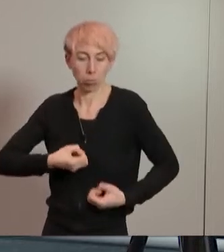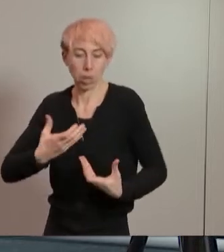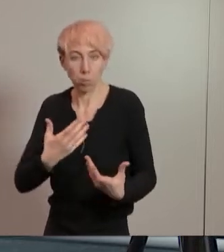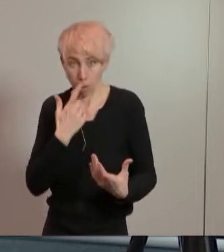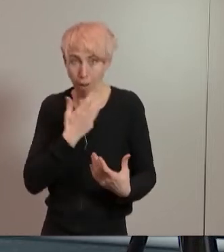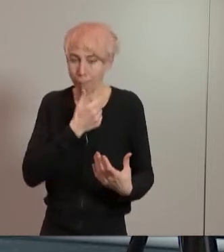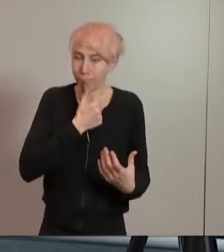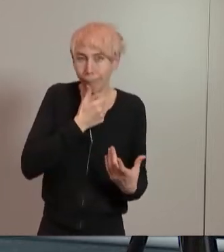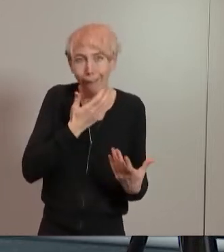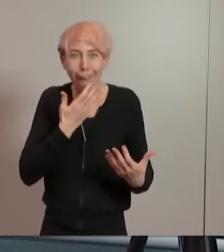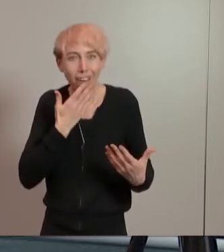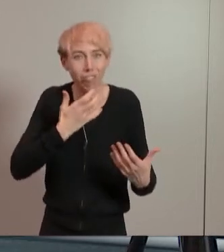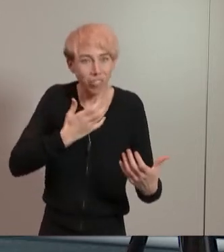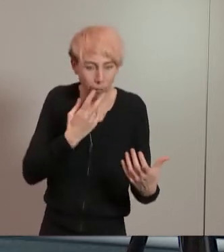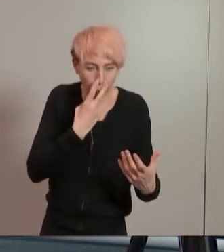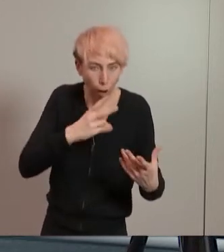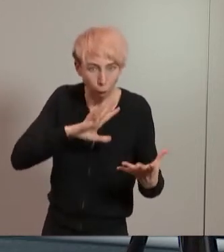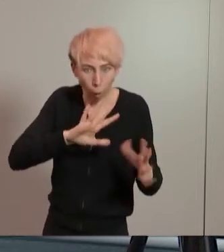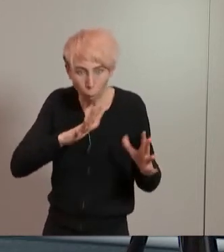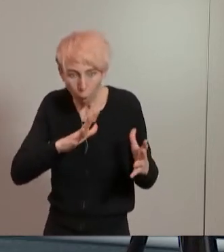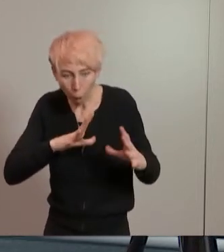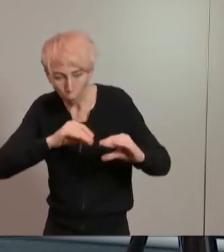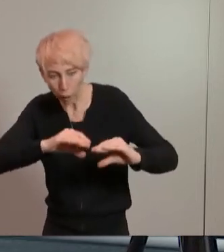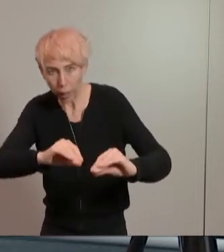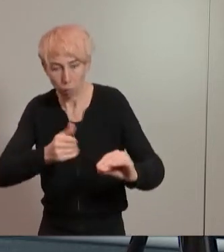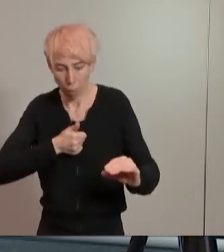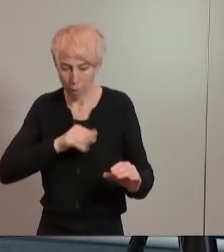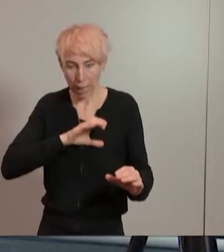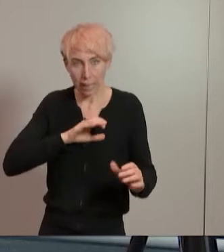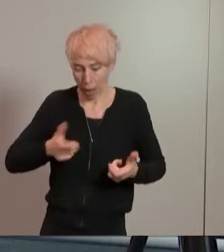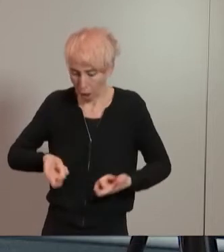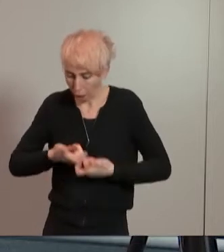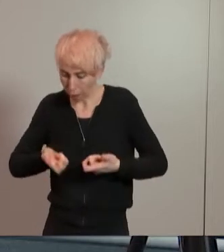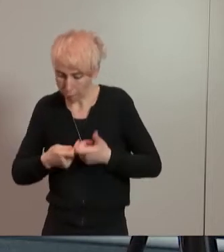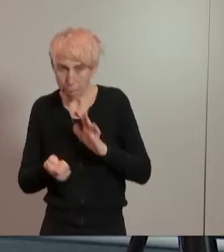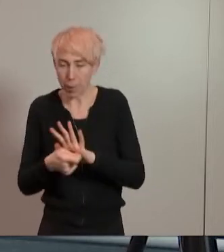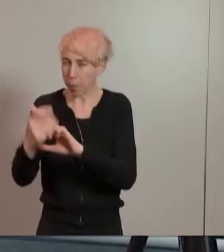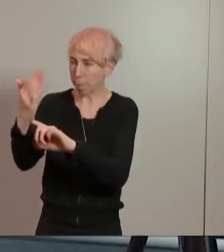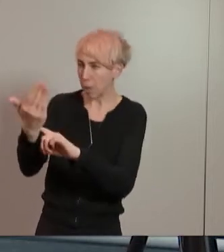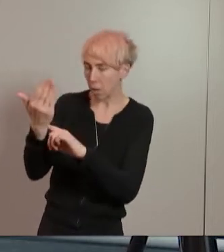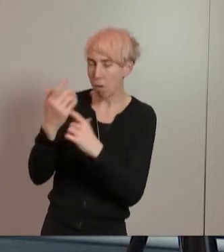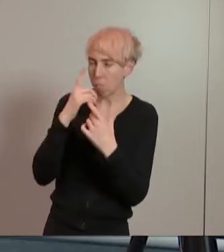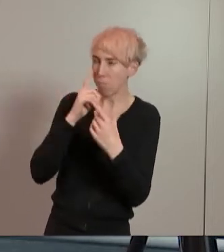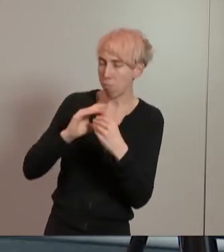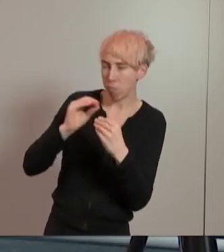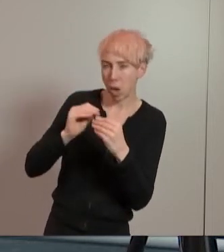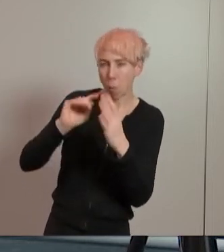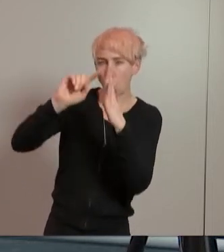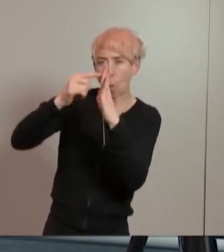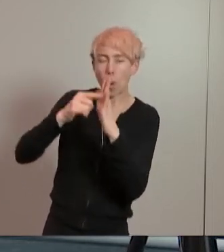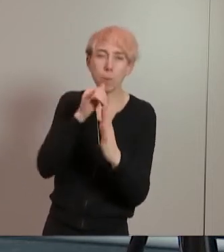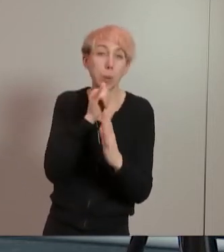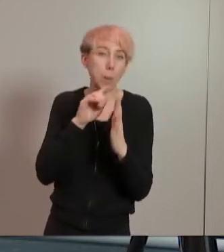impatience de voir comment ça va se matérialiser. Donc j'ai essayé de faire l'exercice pendant la présentation, de voir quels étaient les petits points.